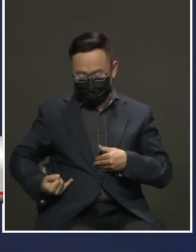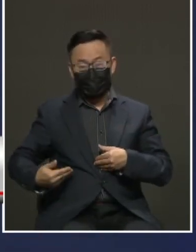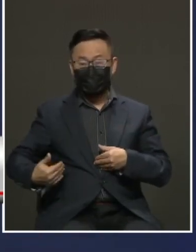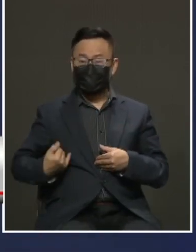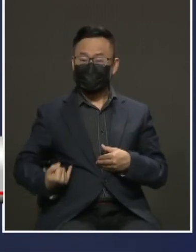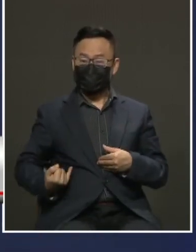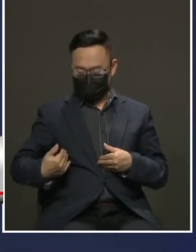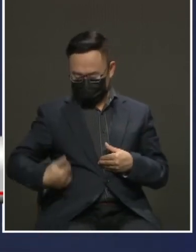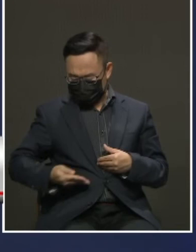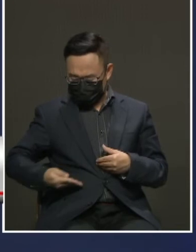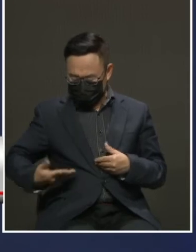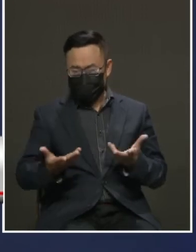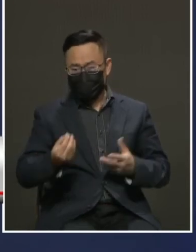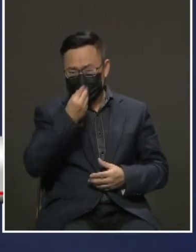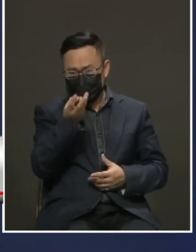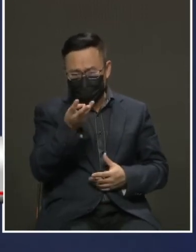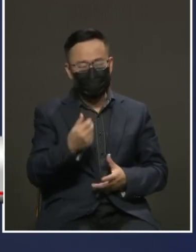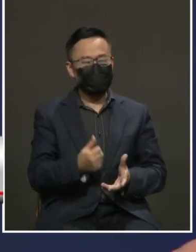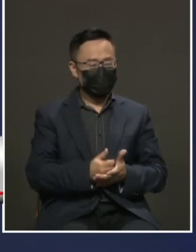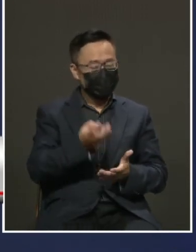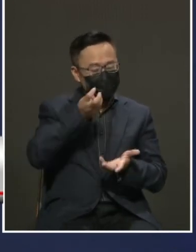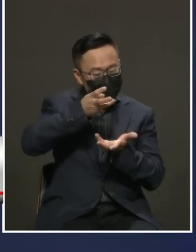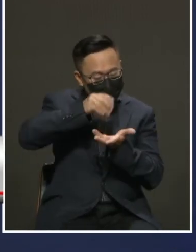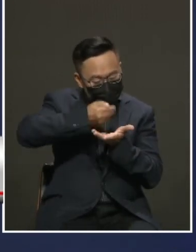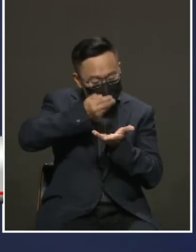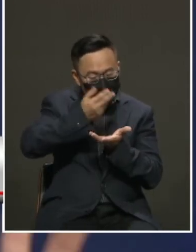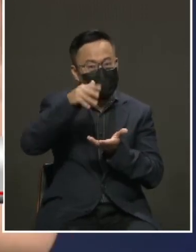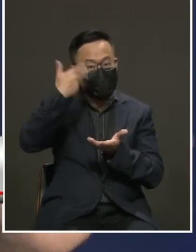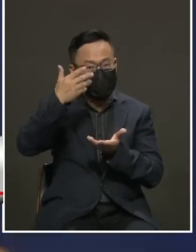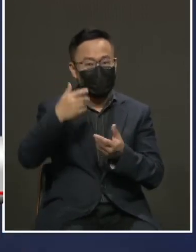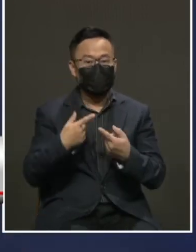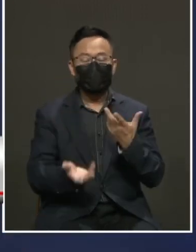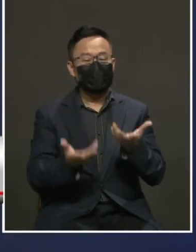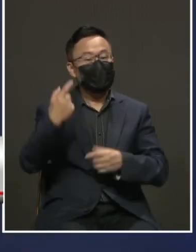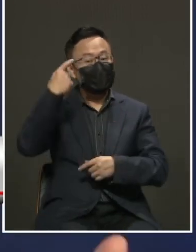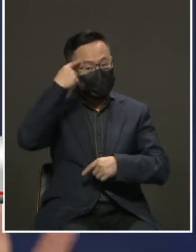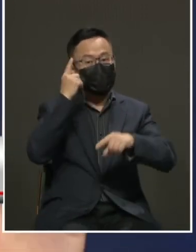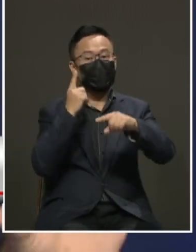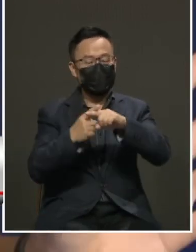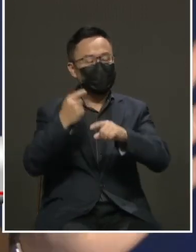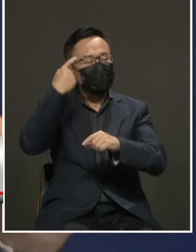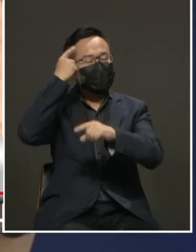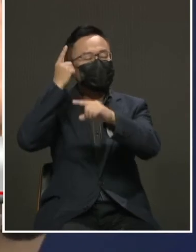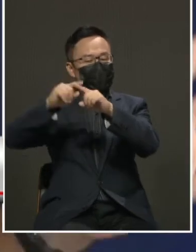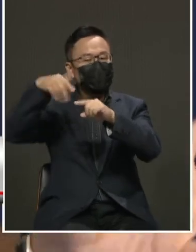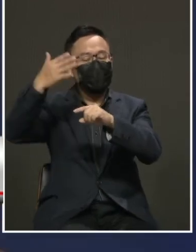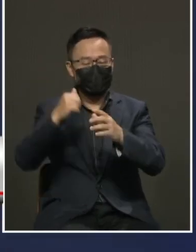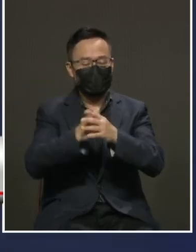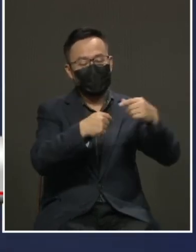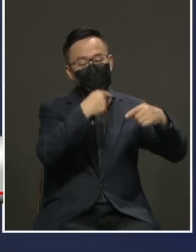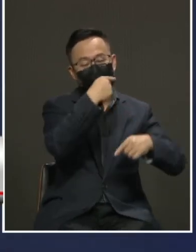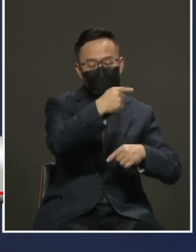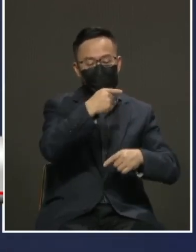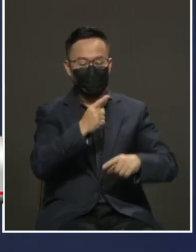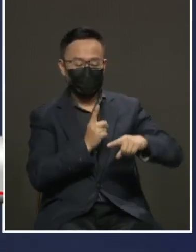ไส้ติ่งแล้วเนี่ยจะยังทานอะไรได้ปกติอาจจะทานได้อ่อนๆก่อนแต่อย่างน้อยเนี่ยก็ถือว่าอเล็กซ์อัลบอนเนี่ยมองโลกในแง่ดีนะยังคงลิสต์มาว่า